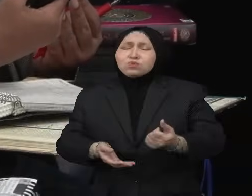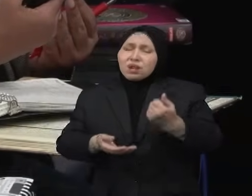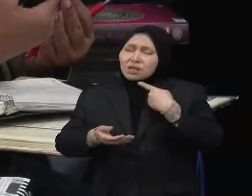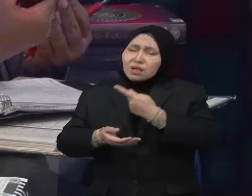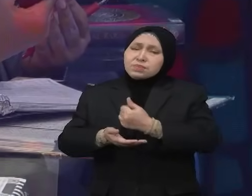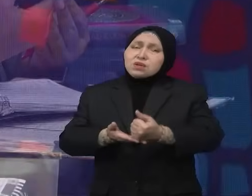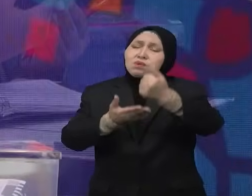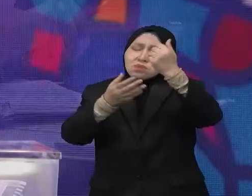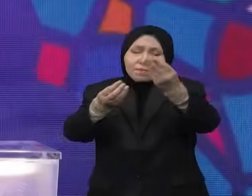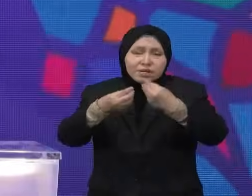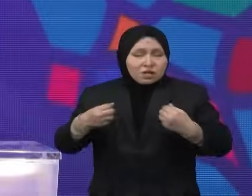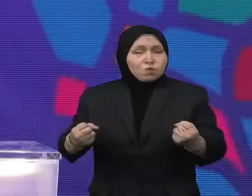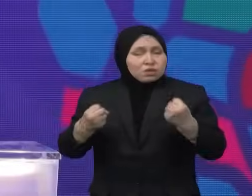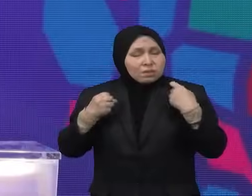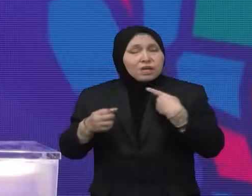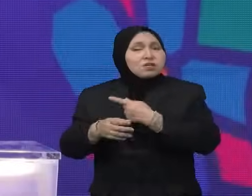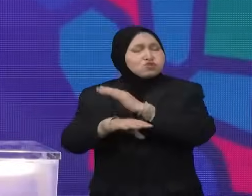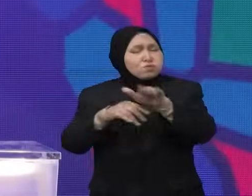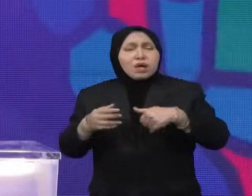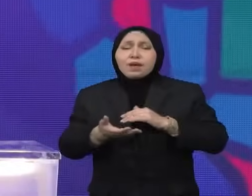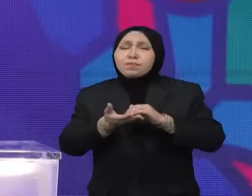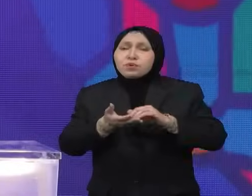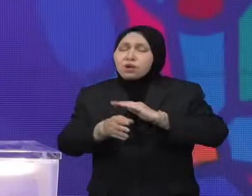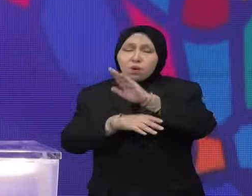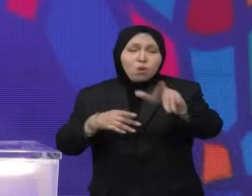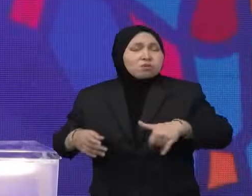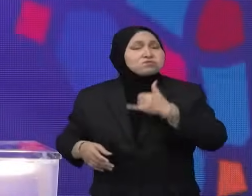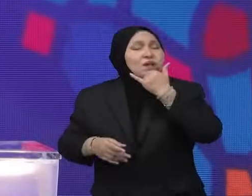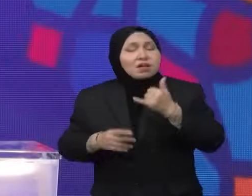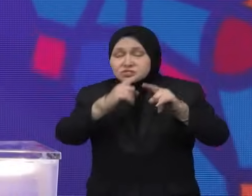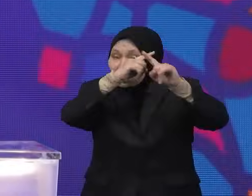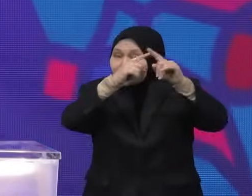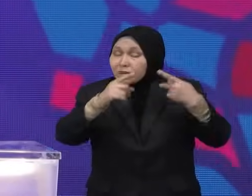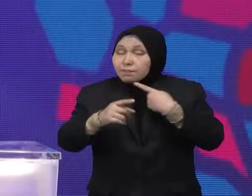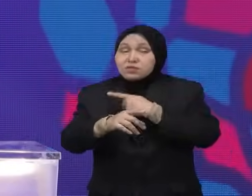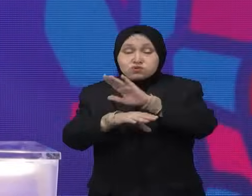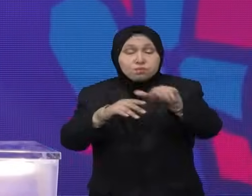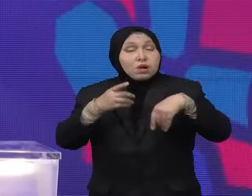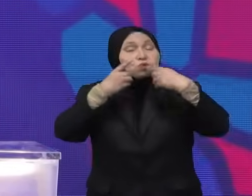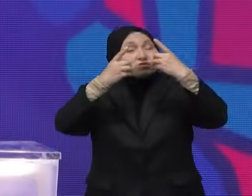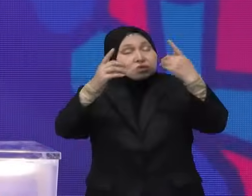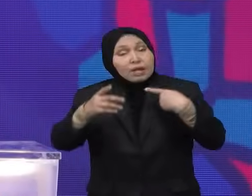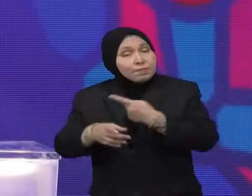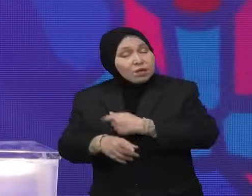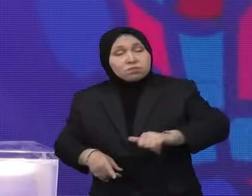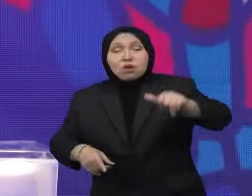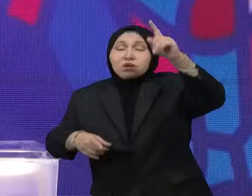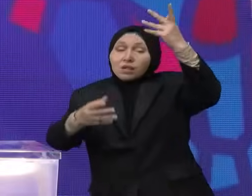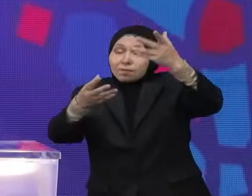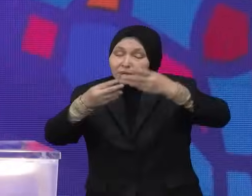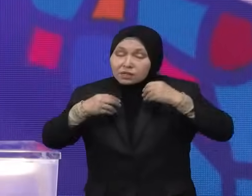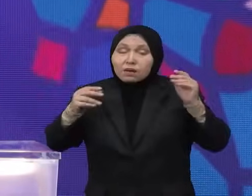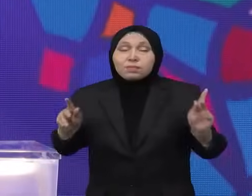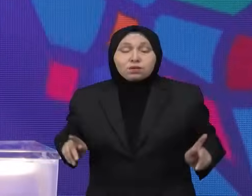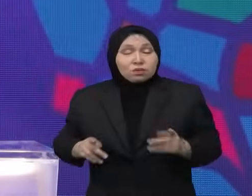ya Allah, bila kekuatan kepada kami semua, dan ampunkanlah segala salah silap dan dosa-dosa kami semua, ya Allah. Ya Allah, ya Tuhan kami, berilah kebaikan kepada